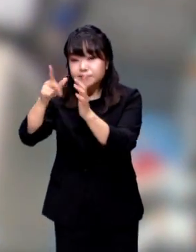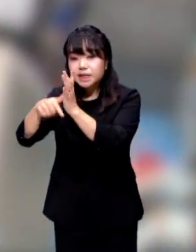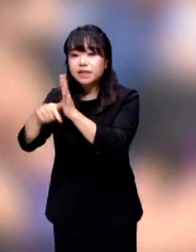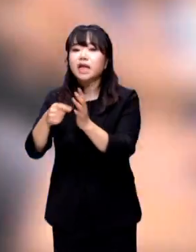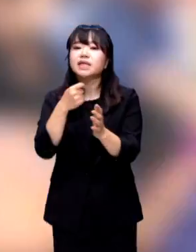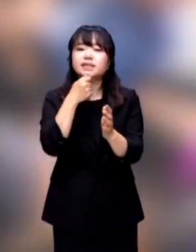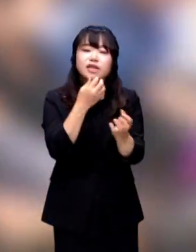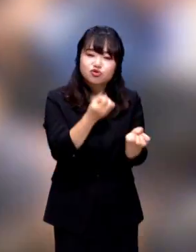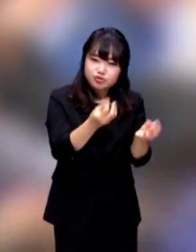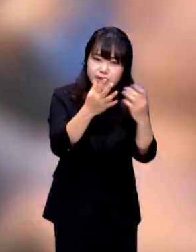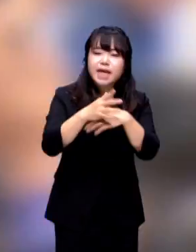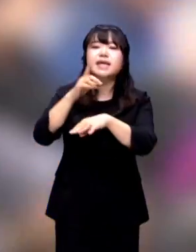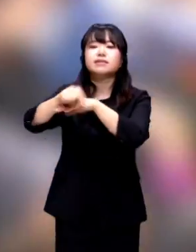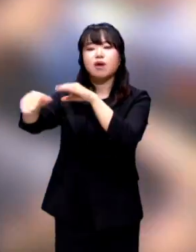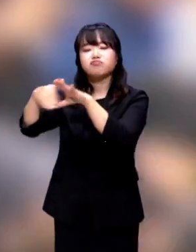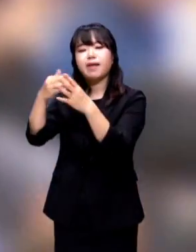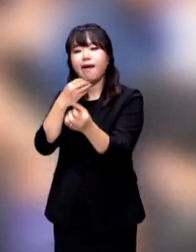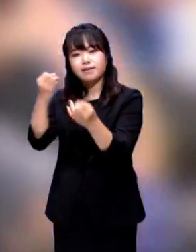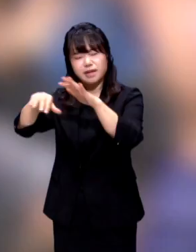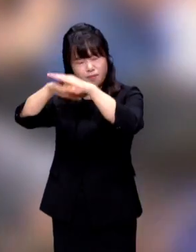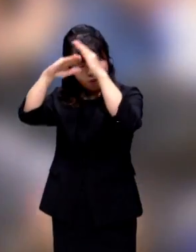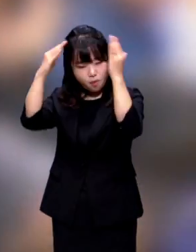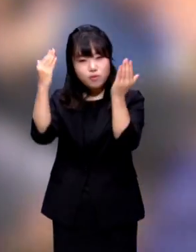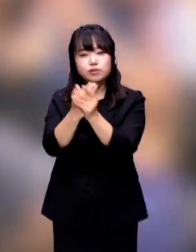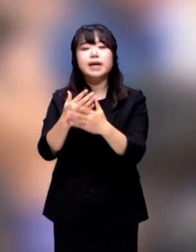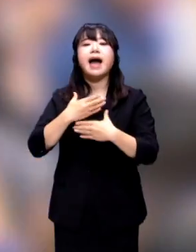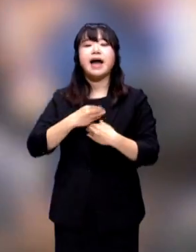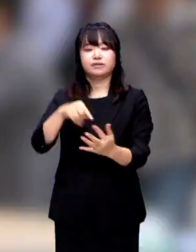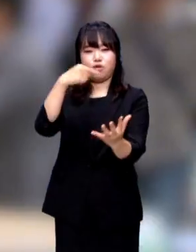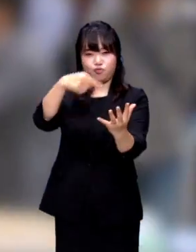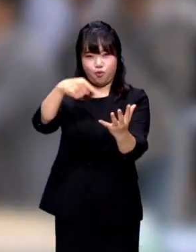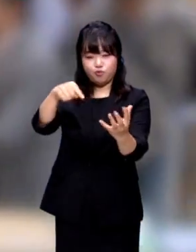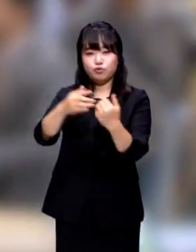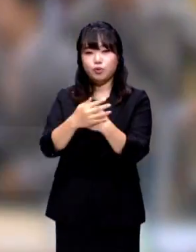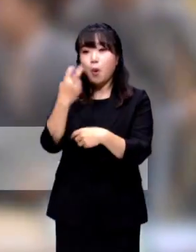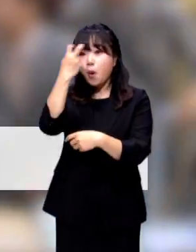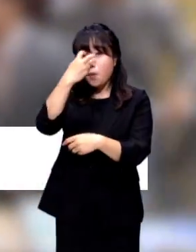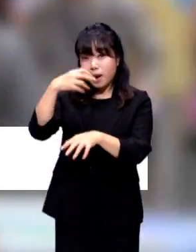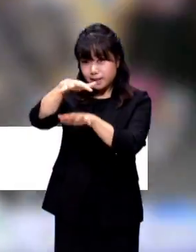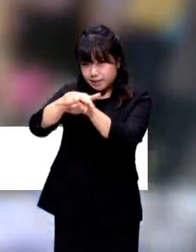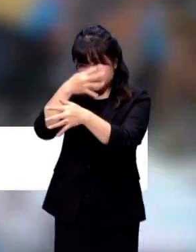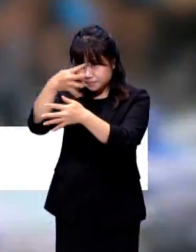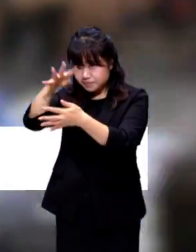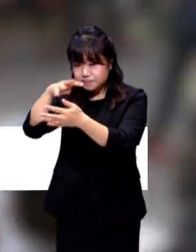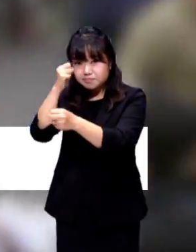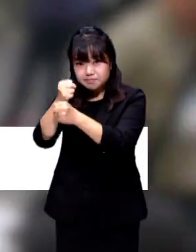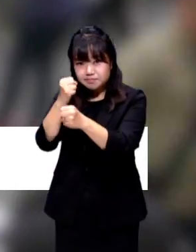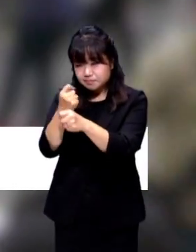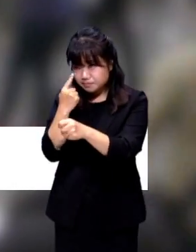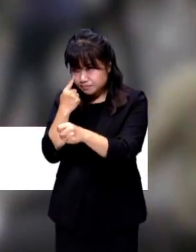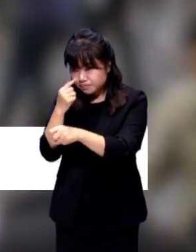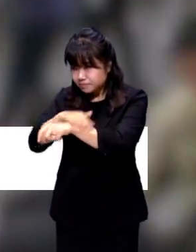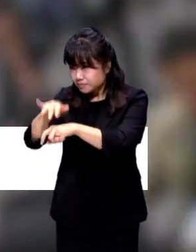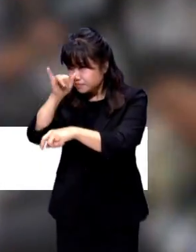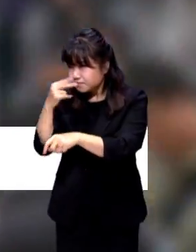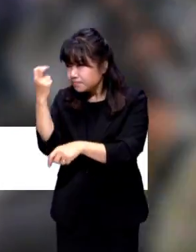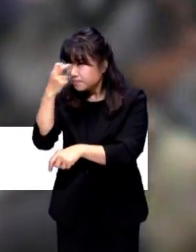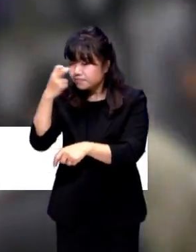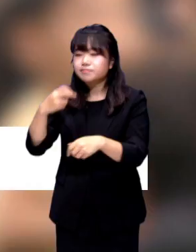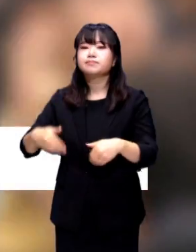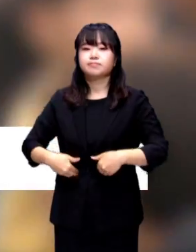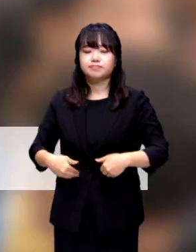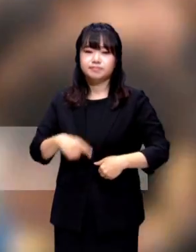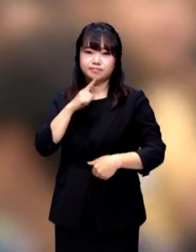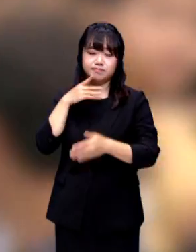축제나 지방에서 열리는 문화 행사 모두 안전 교육과 안전 관리 지표 등을 집중 점검한다는 계획입니다.